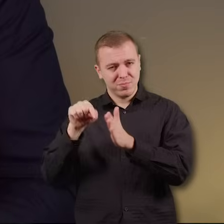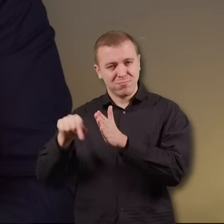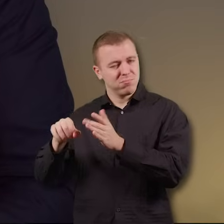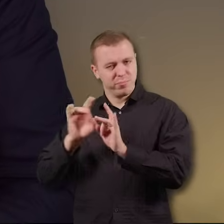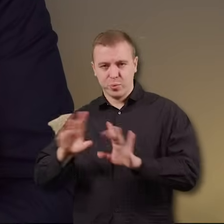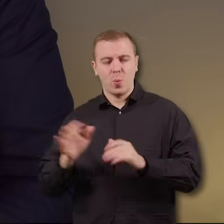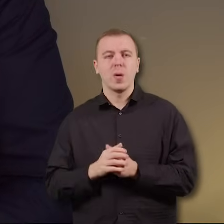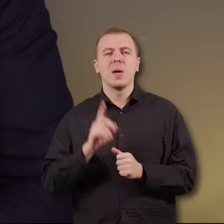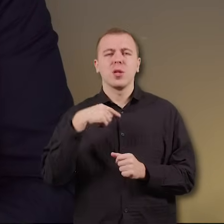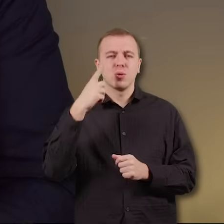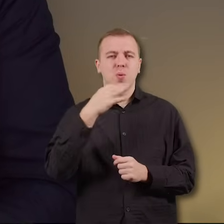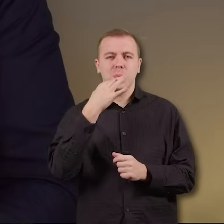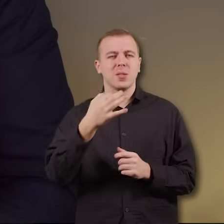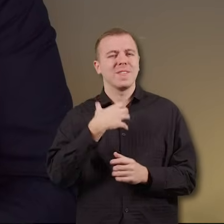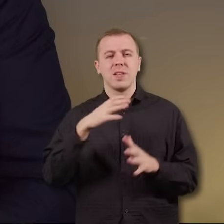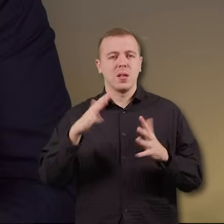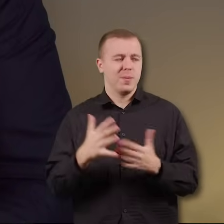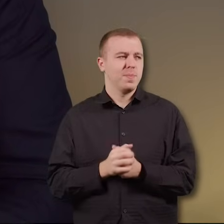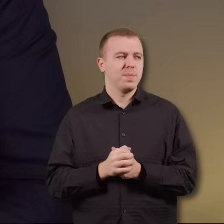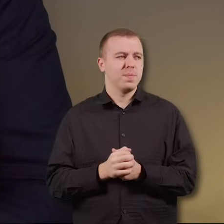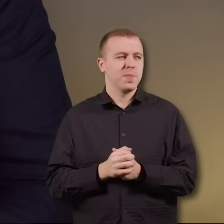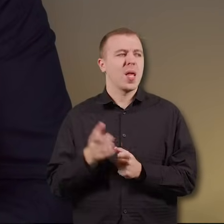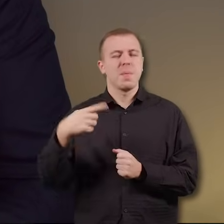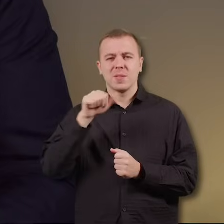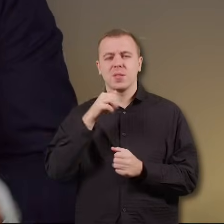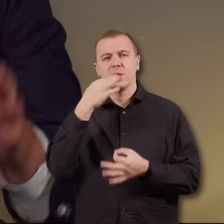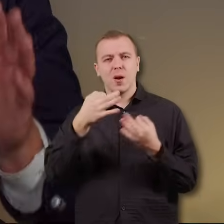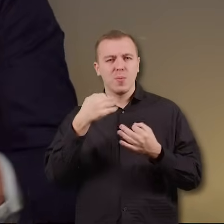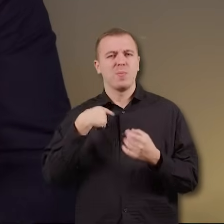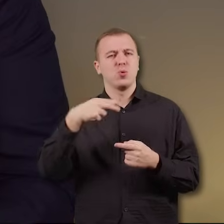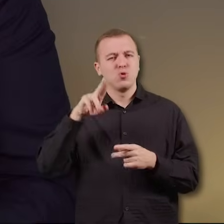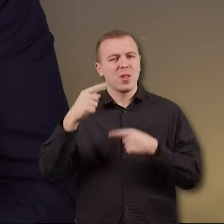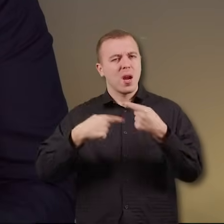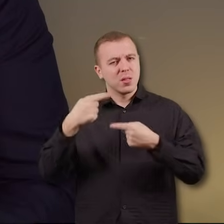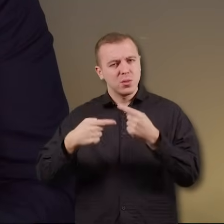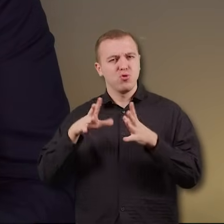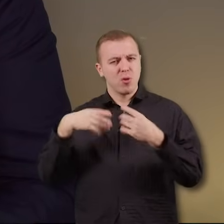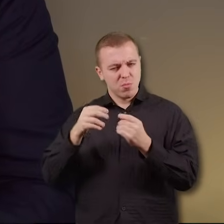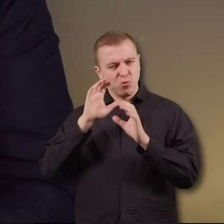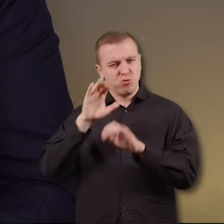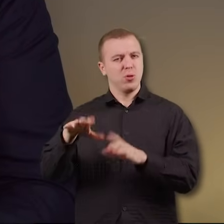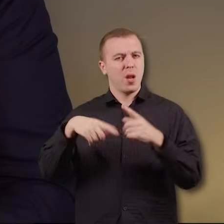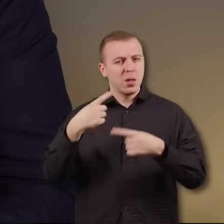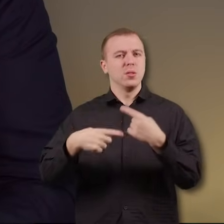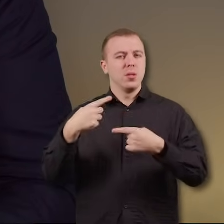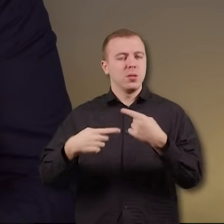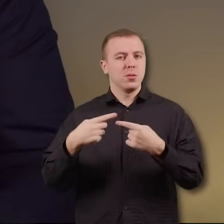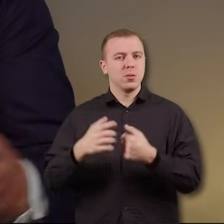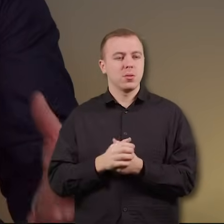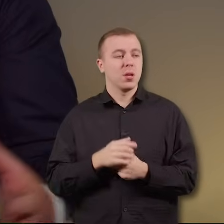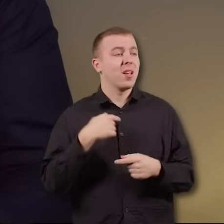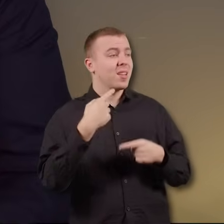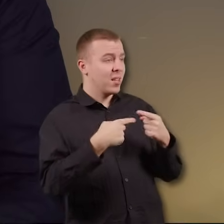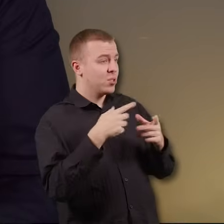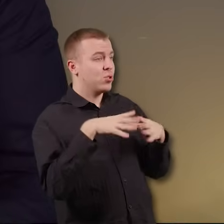aptarėmi. Bet aš ką noriu pasakyti, aš tai iš tikrųjų mes ir deklaruojam visą laiką, kad mes esam už tradicinę šeimą. Mes nesam